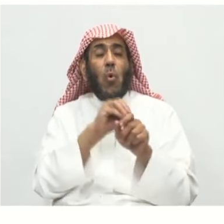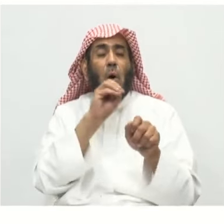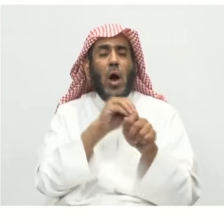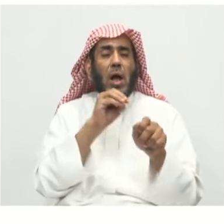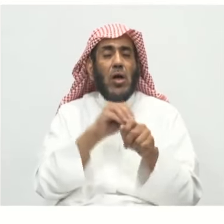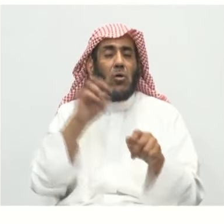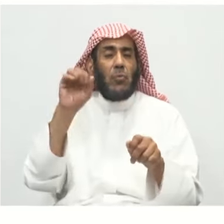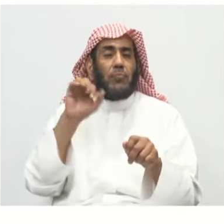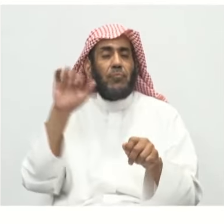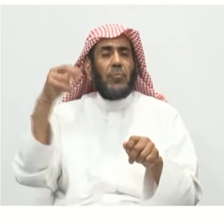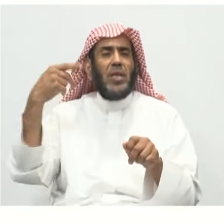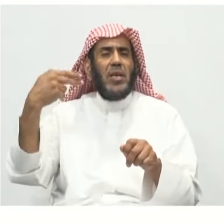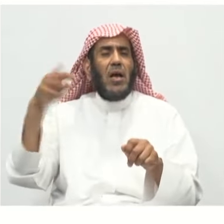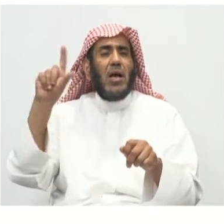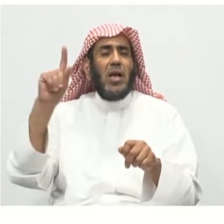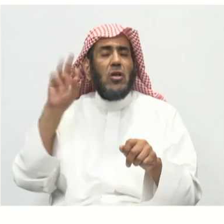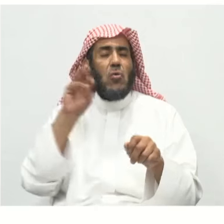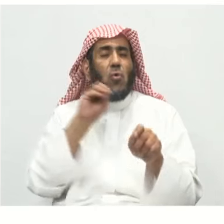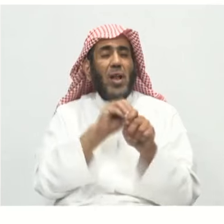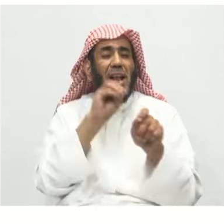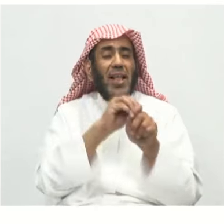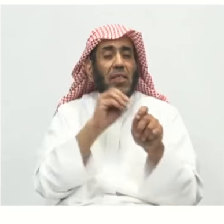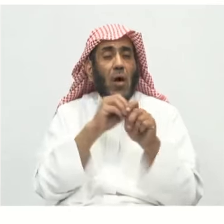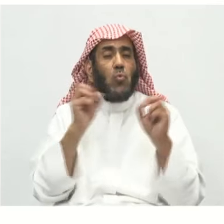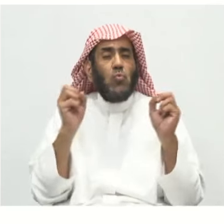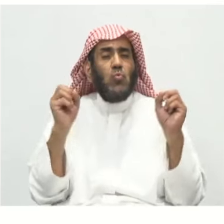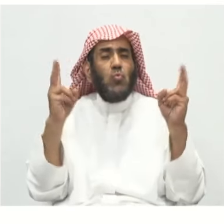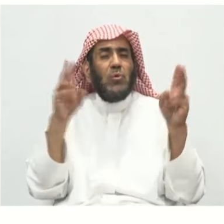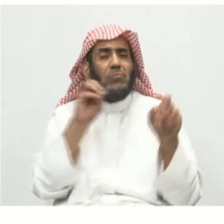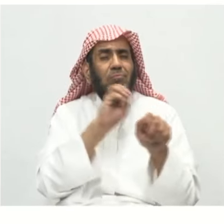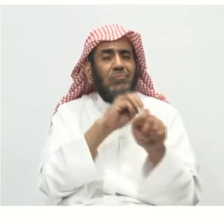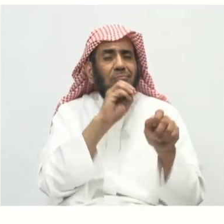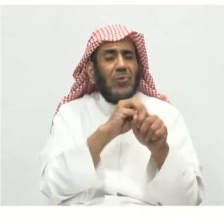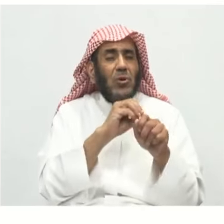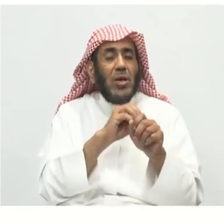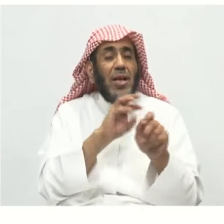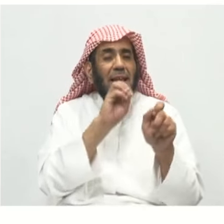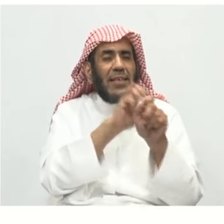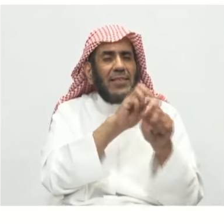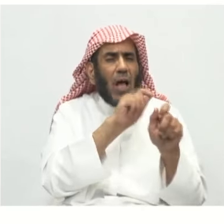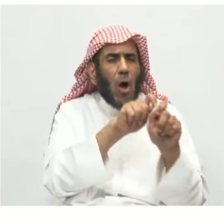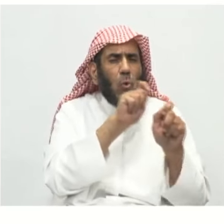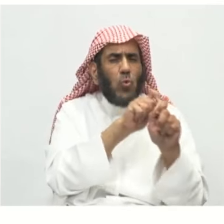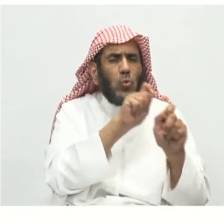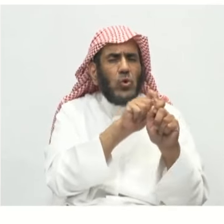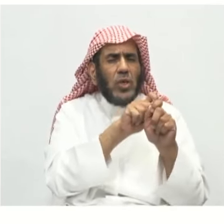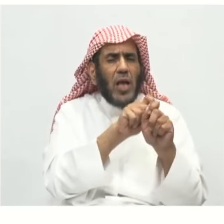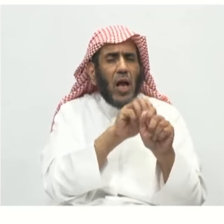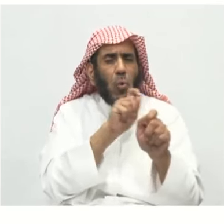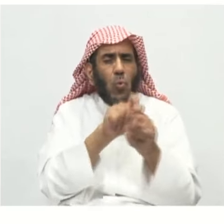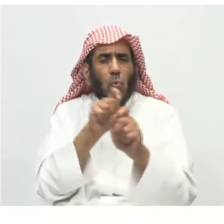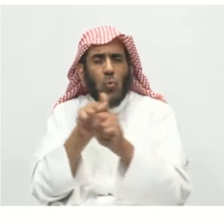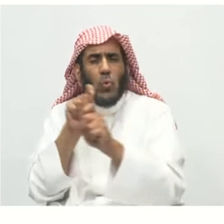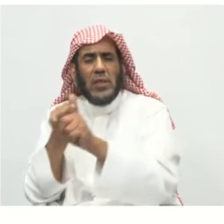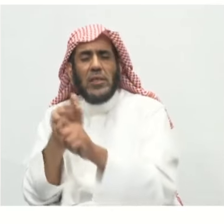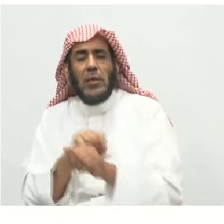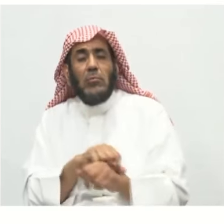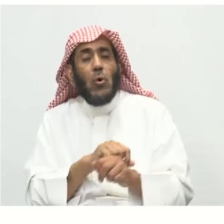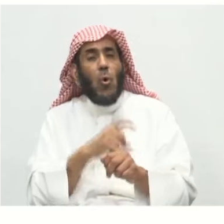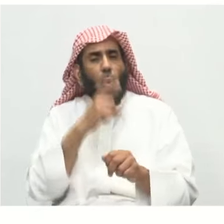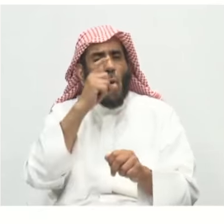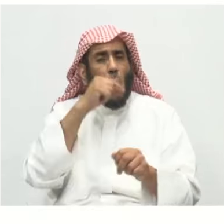يعظه يعظه العظه هنا يعظه المقصود هنا ينصحه اذا يعظه معنى انه ينصحه